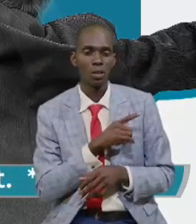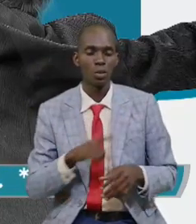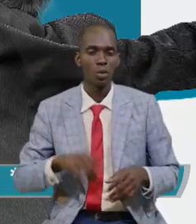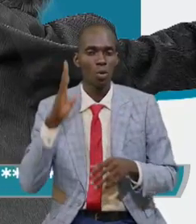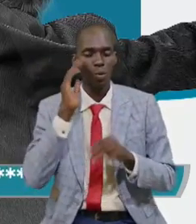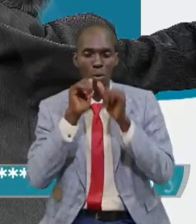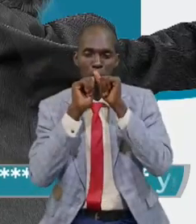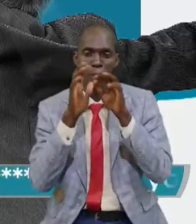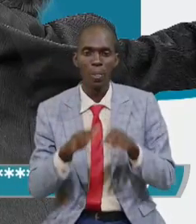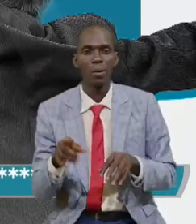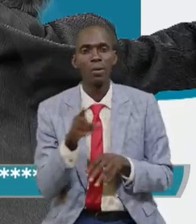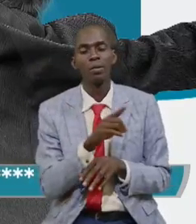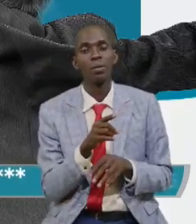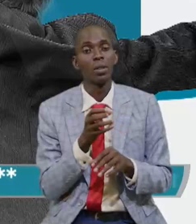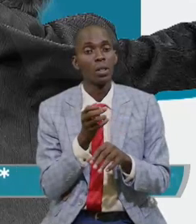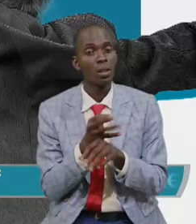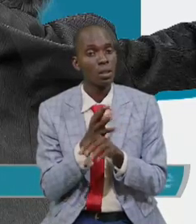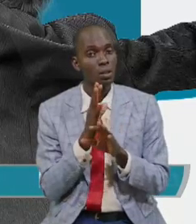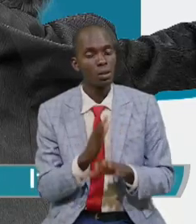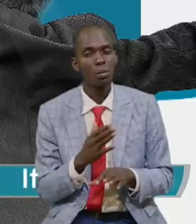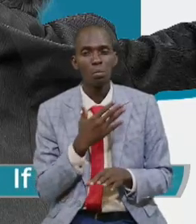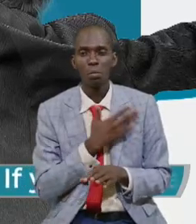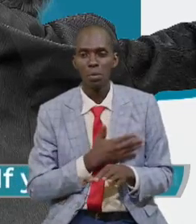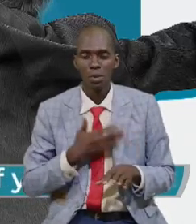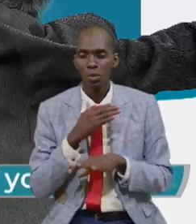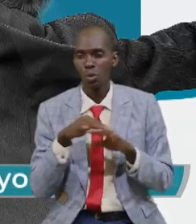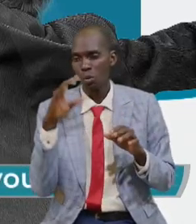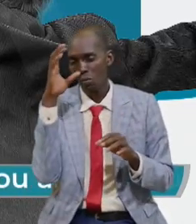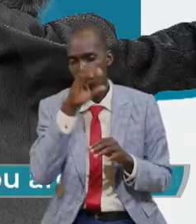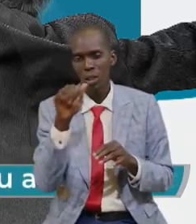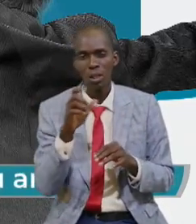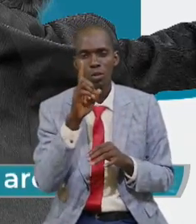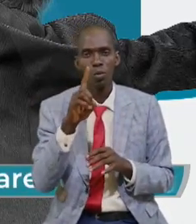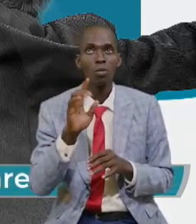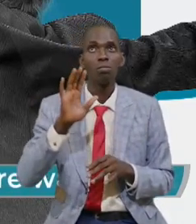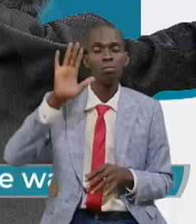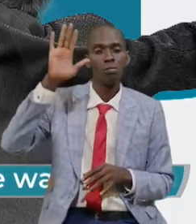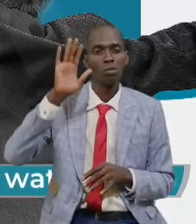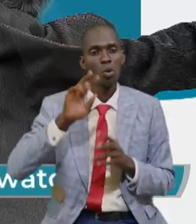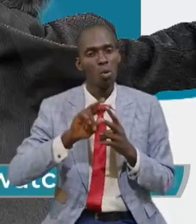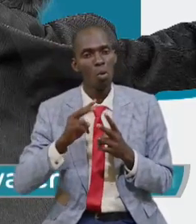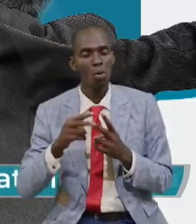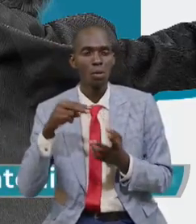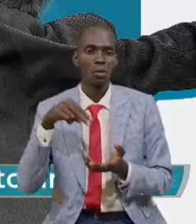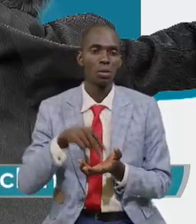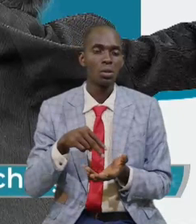Counselors, let's be thorough in what we are doing.